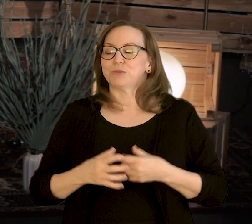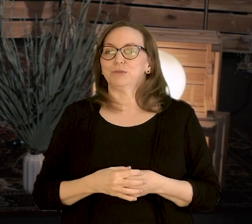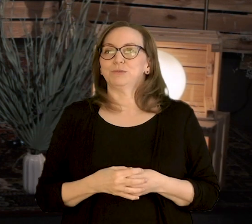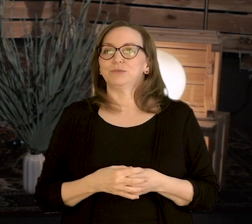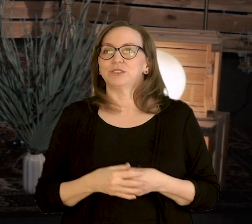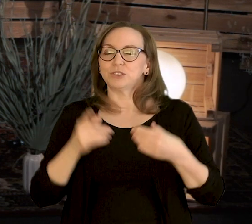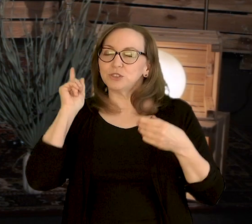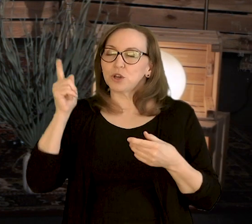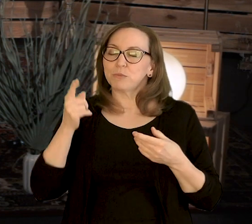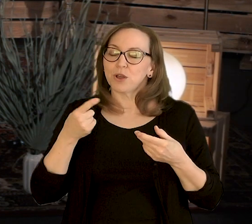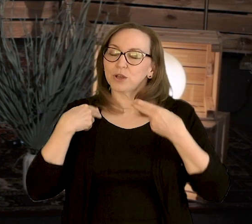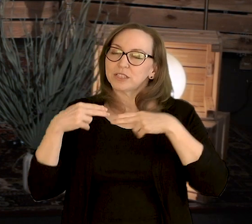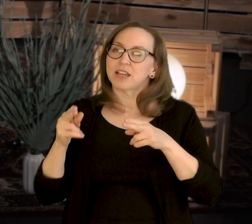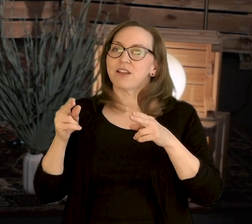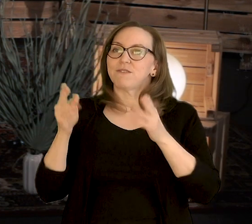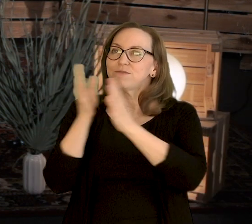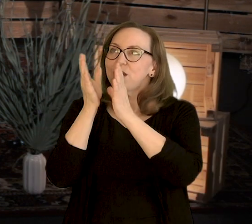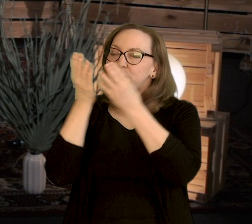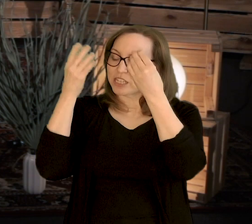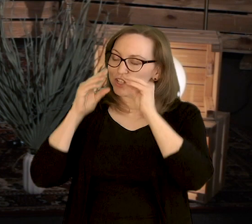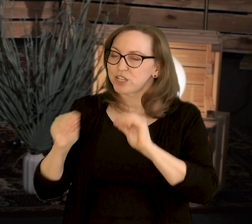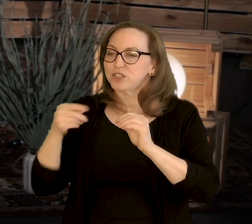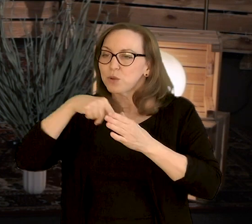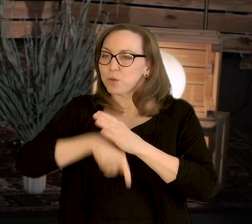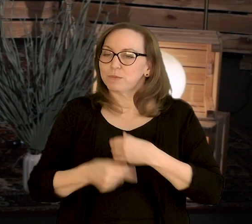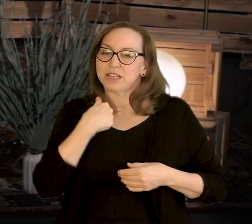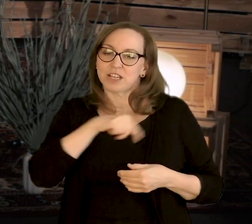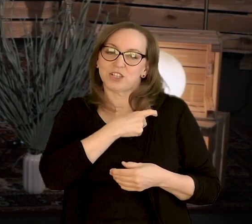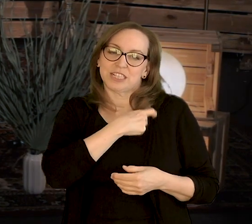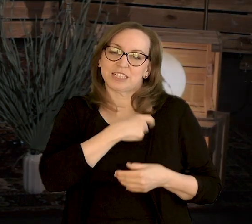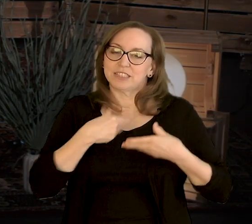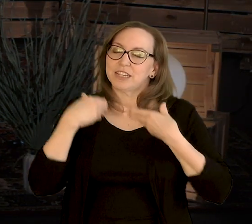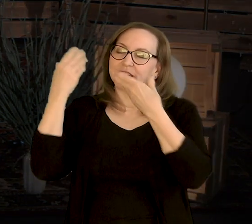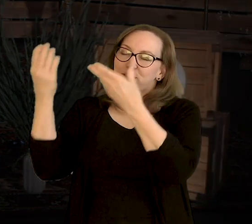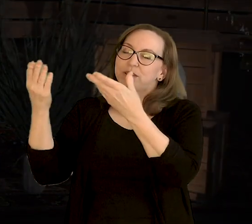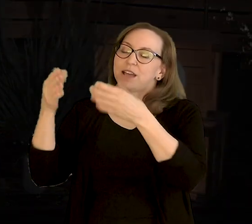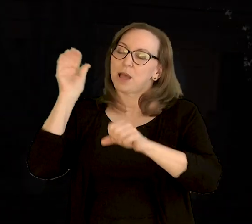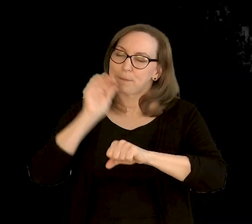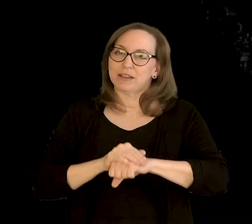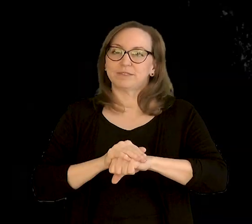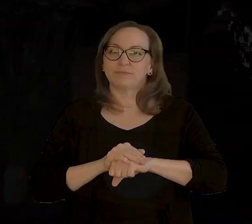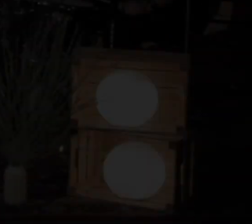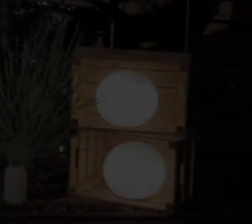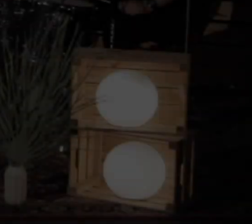cześć z głębi naszych serc. Amen.